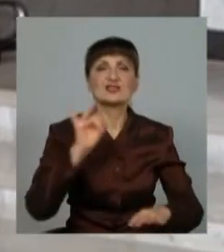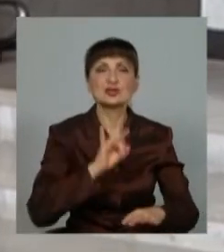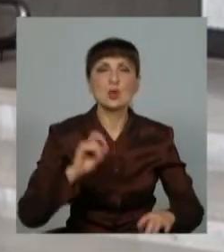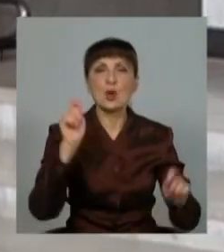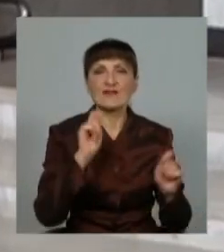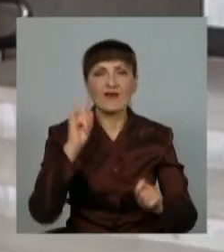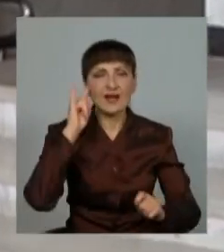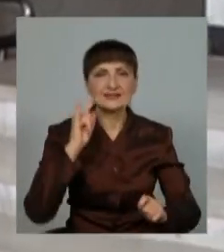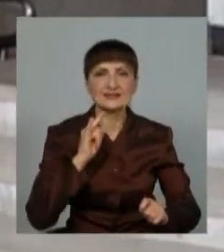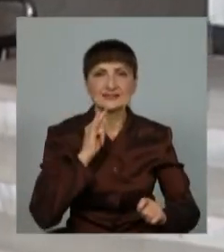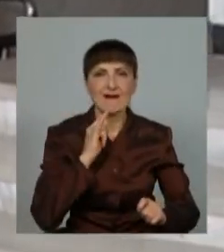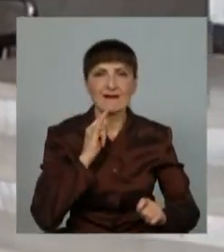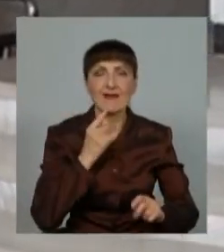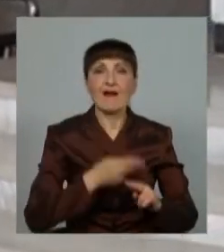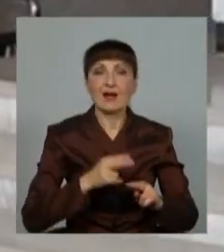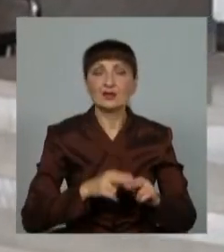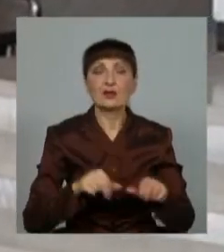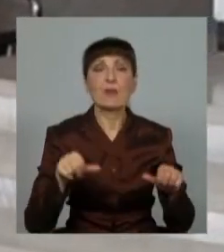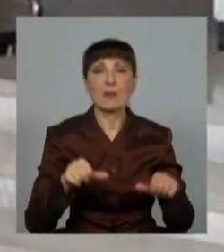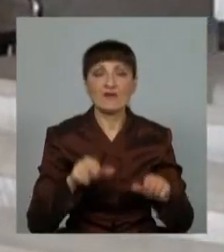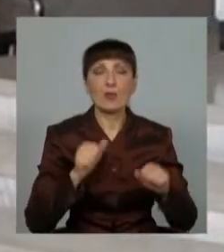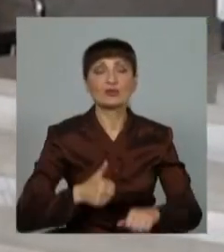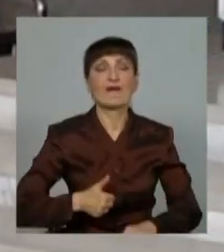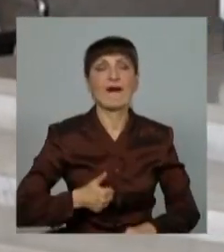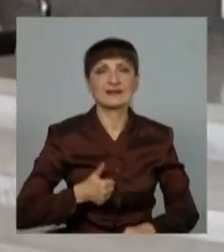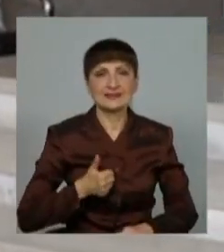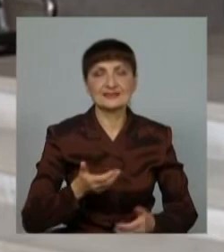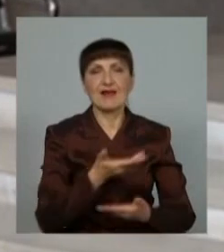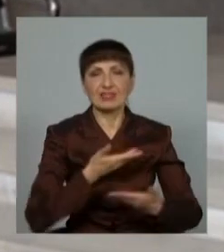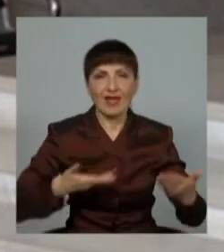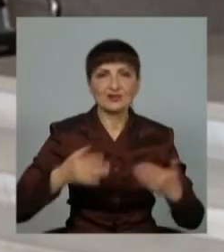изобразительного искусства Казахстана, которым по праву могут гордиться